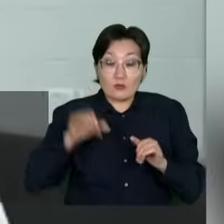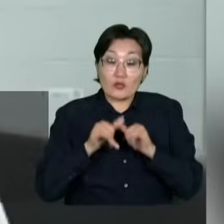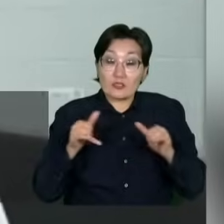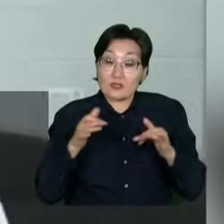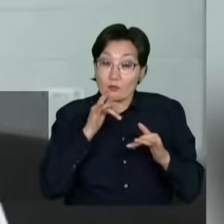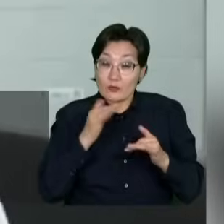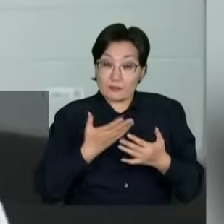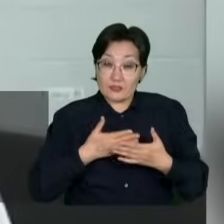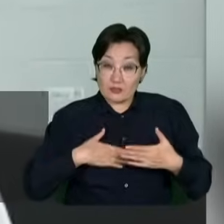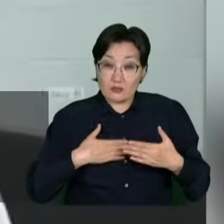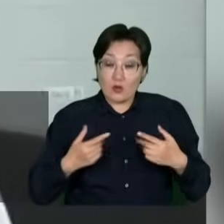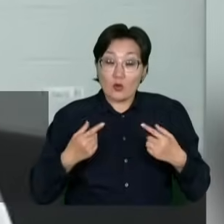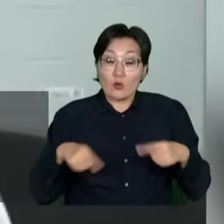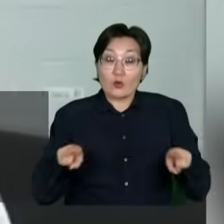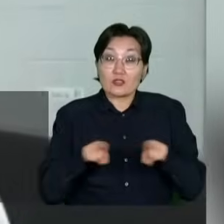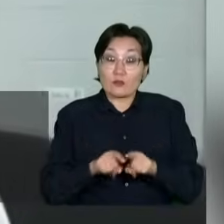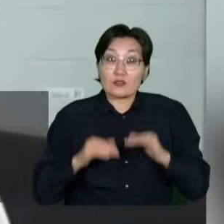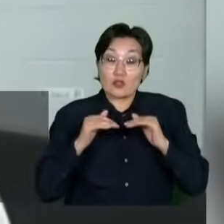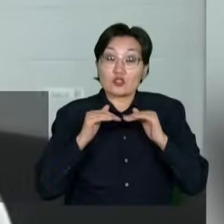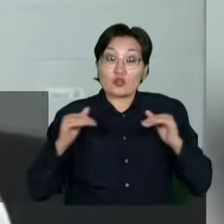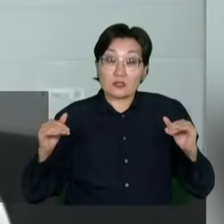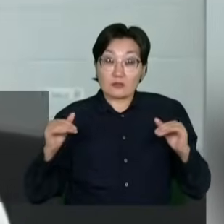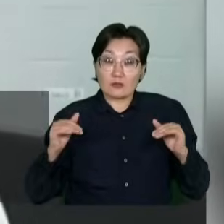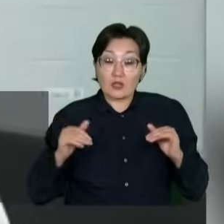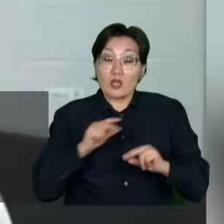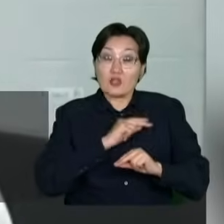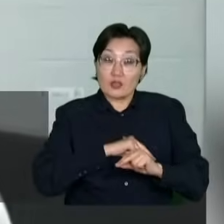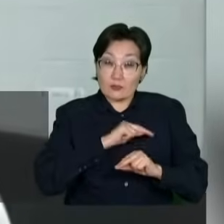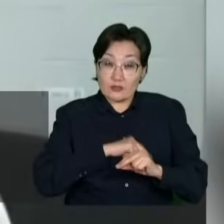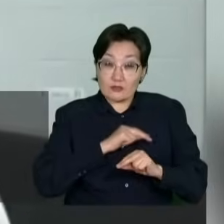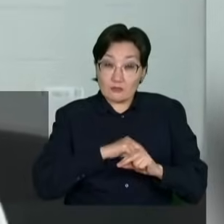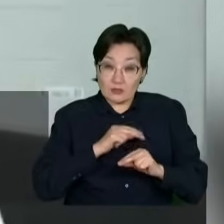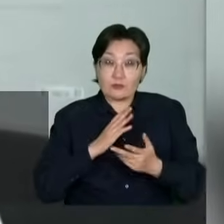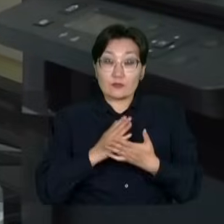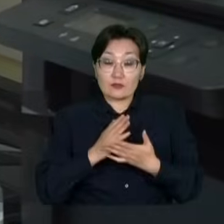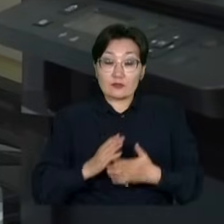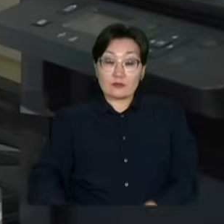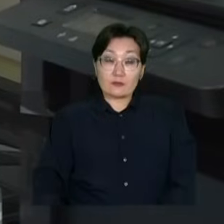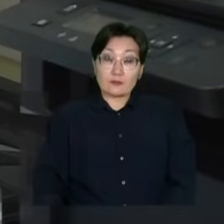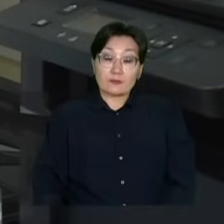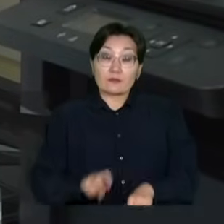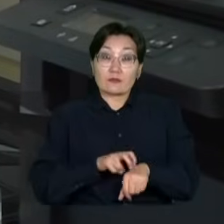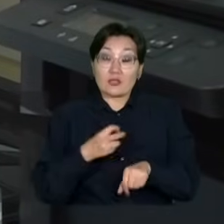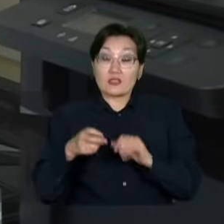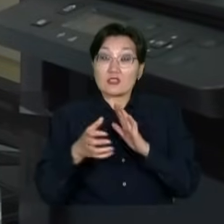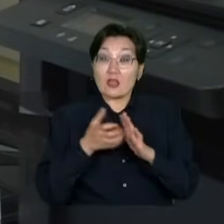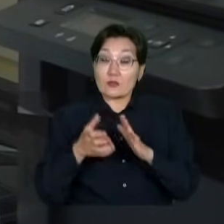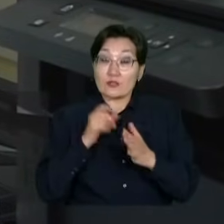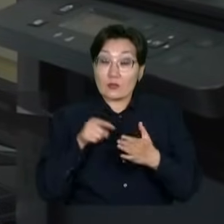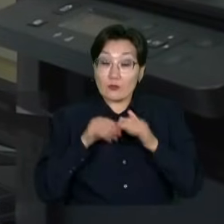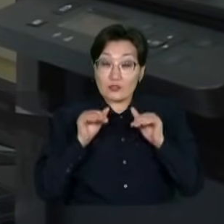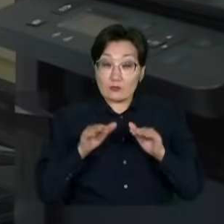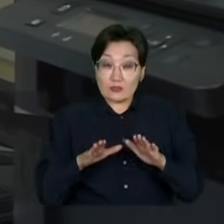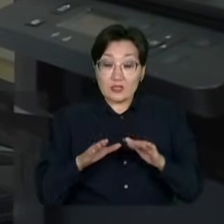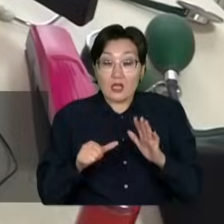таңда біздің осындай жоғары деңгейде еңбек етіп жатқан жайымыз бар. Дәрігерлер тапшылығы мәселесін шешу үшін